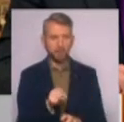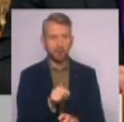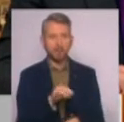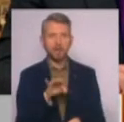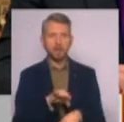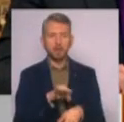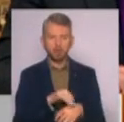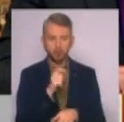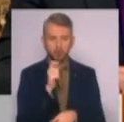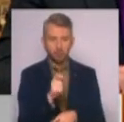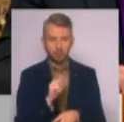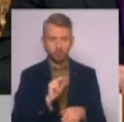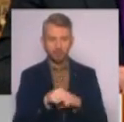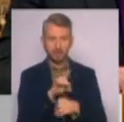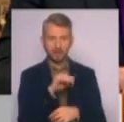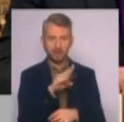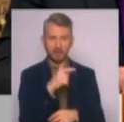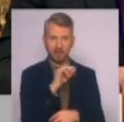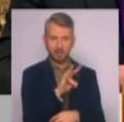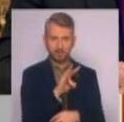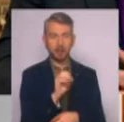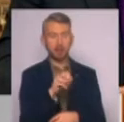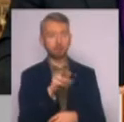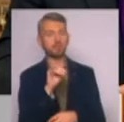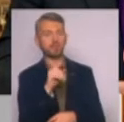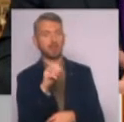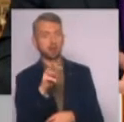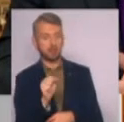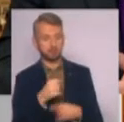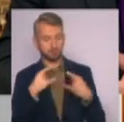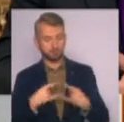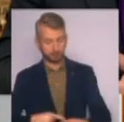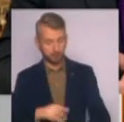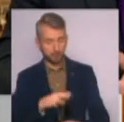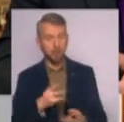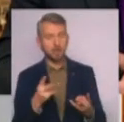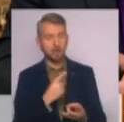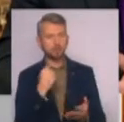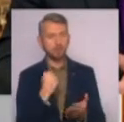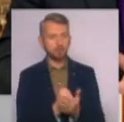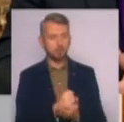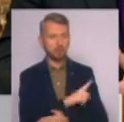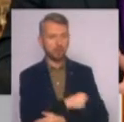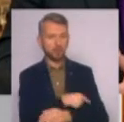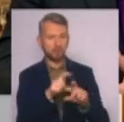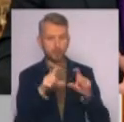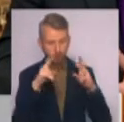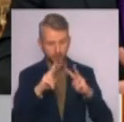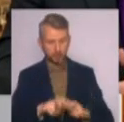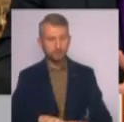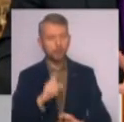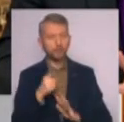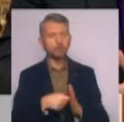діагностували рентгенологічно емфізему, поставили такий діагноз, треба в медичному закладі обстежитися, встановити